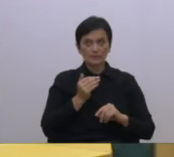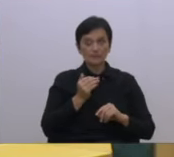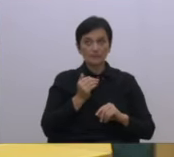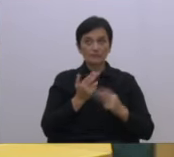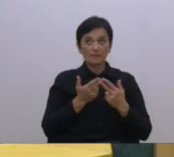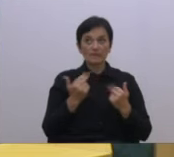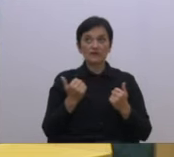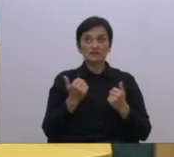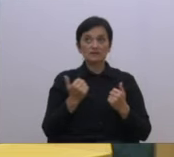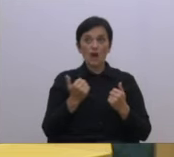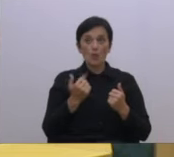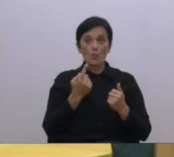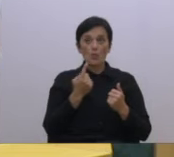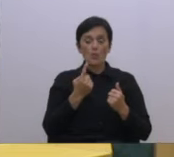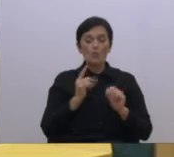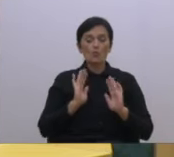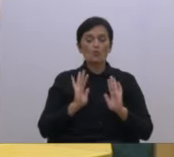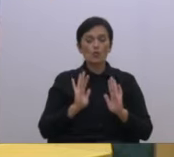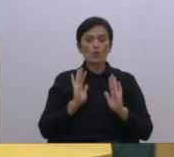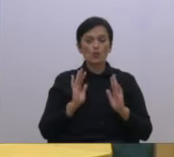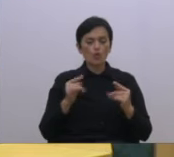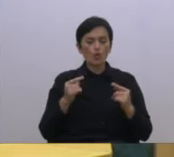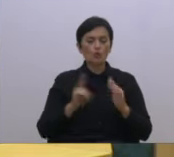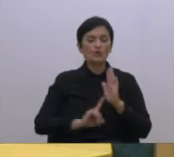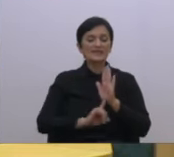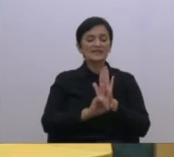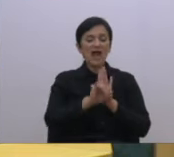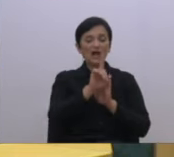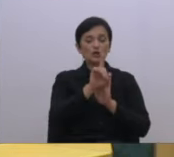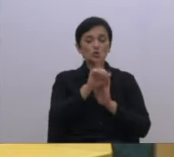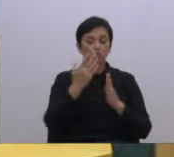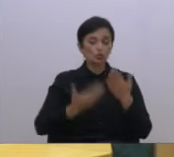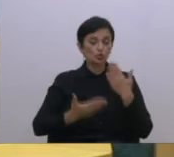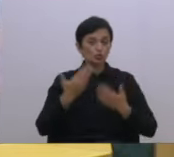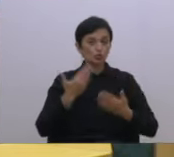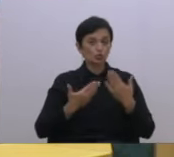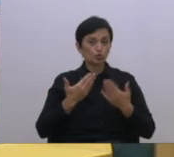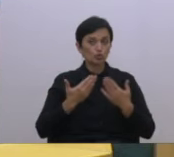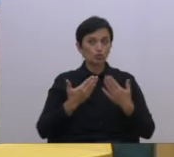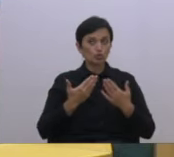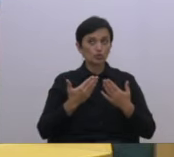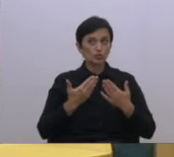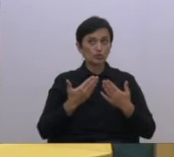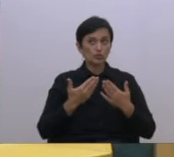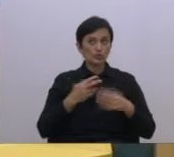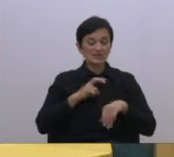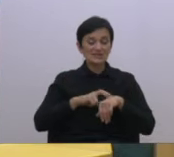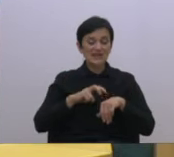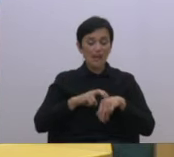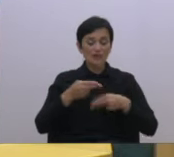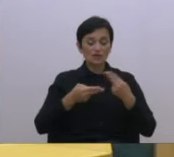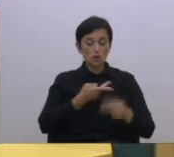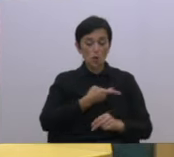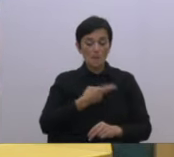და არა მხოლოდ ანუ თავდაპირველად დაიწყო იმით, რომ თუ კი რაღაც სამედიცინო